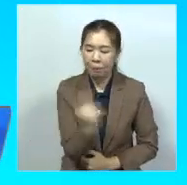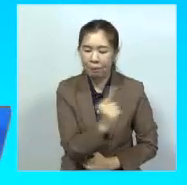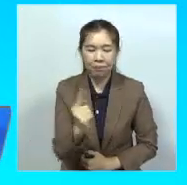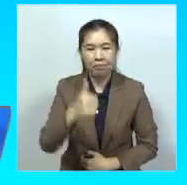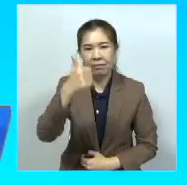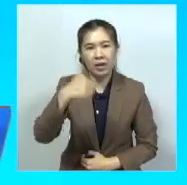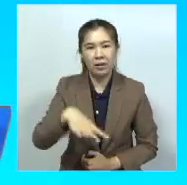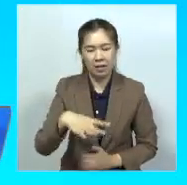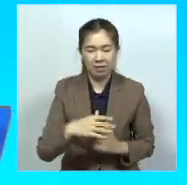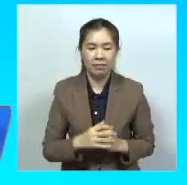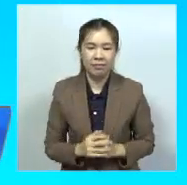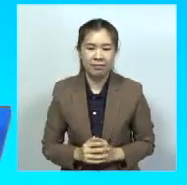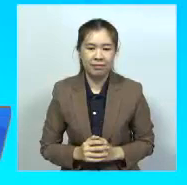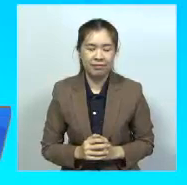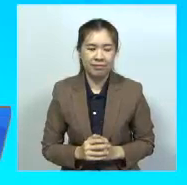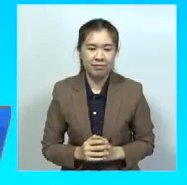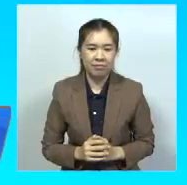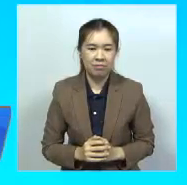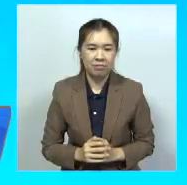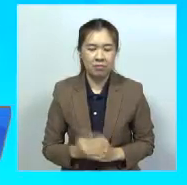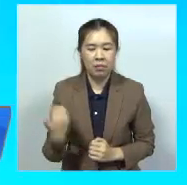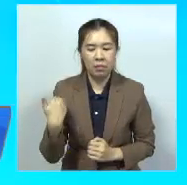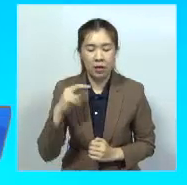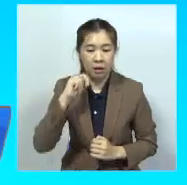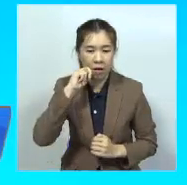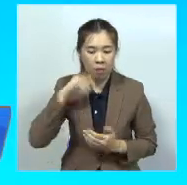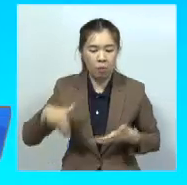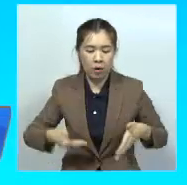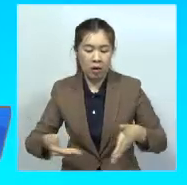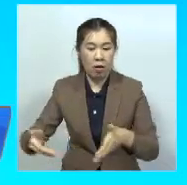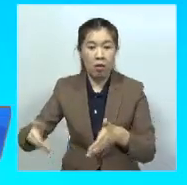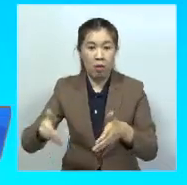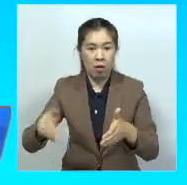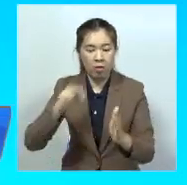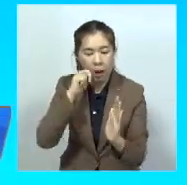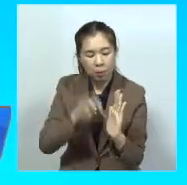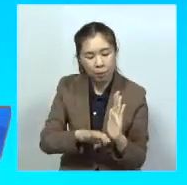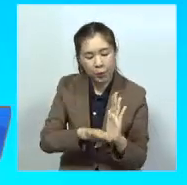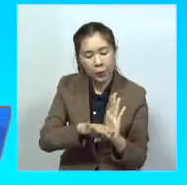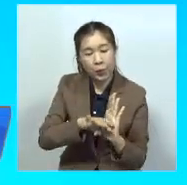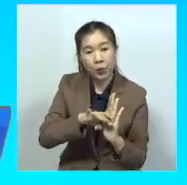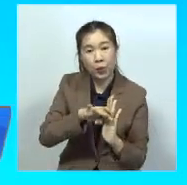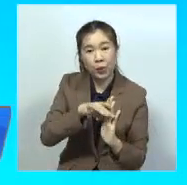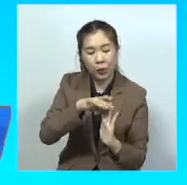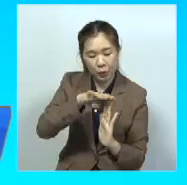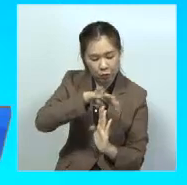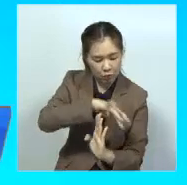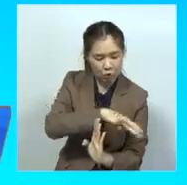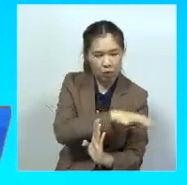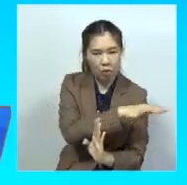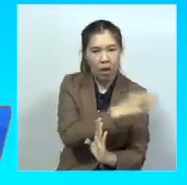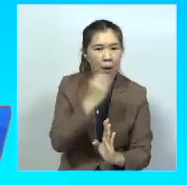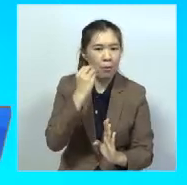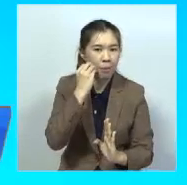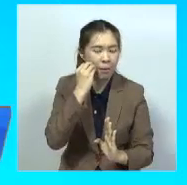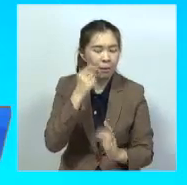มาได้เช่นเดียวกับพื้นที่อื่นๆค่ะที่ตอนนี้ระดับน้ำในคลองก็เริ่มสูงขึ้นบางพื้นที่น้ำล้นตลิ่งแล้วก็เข้าไป